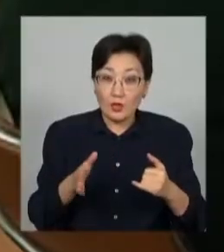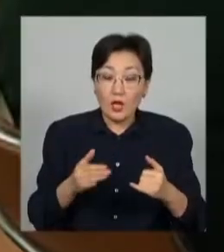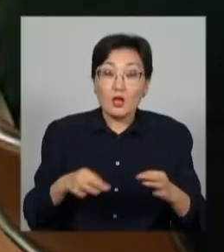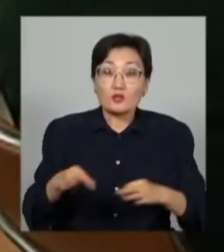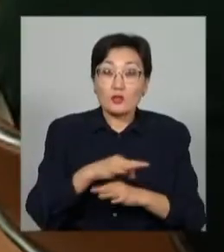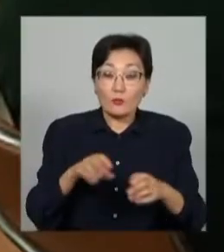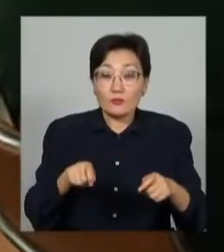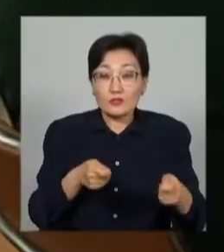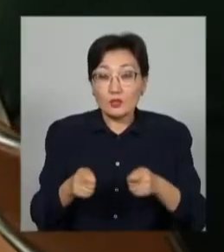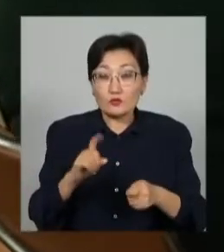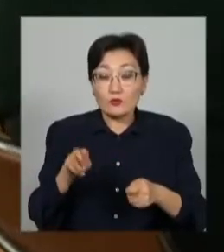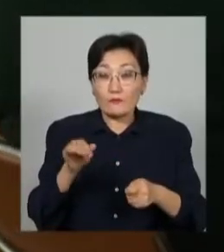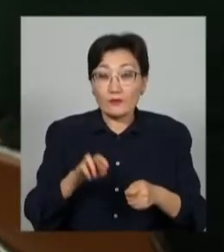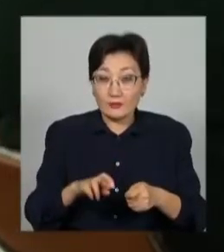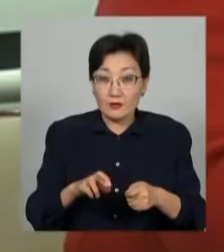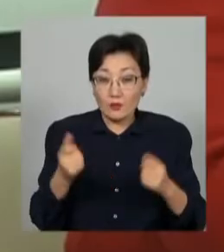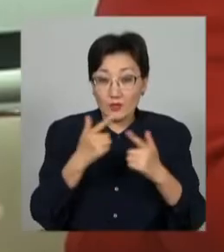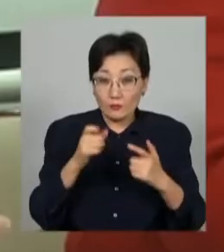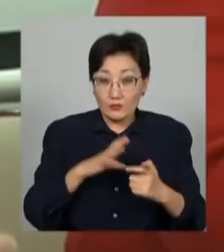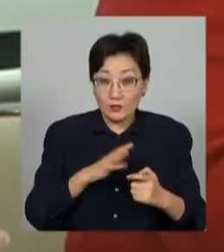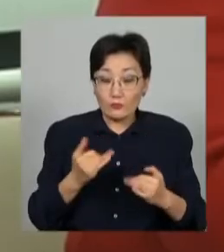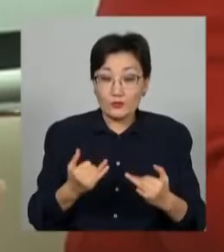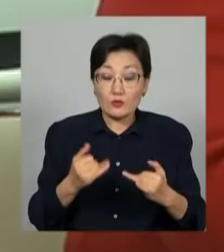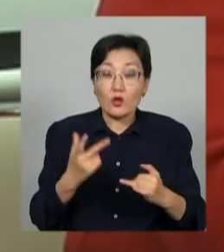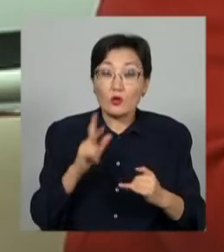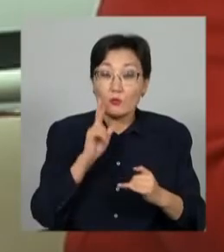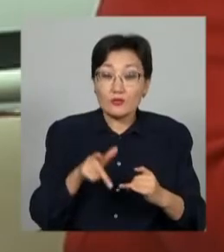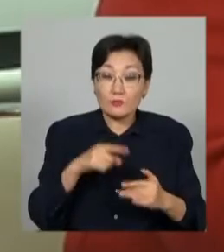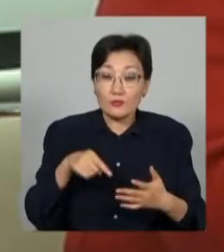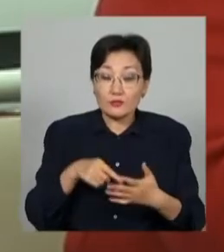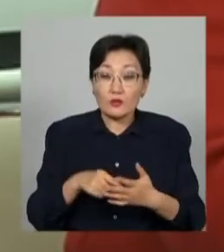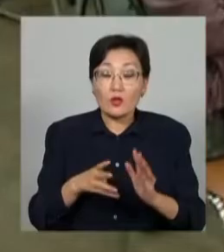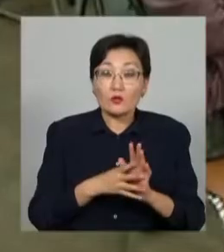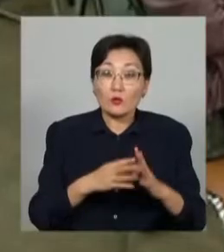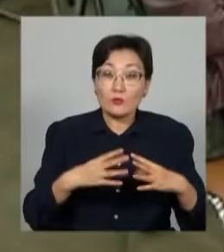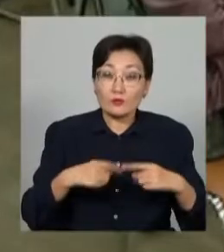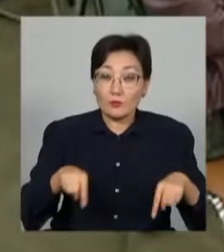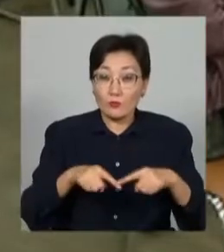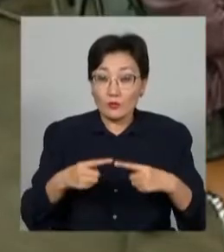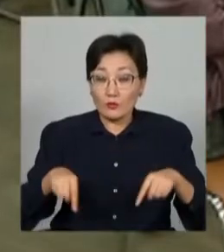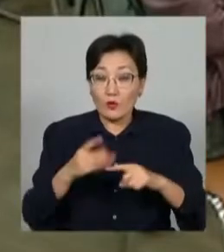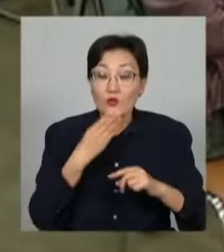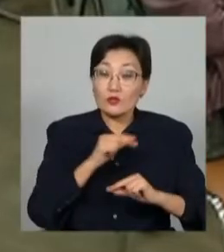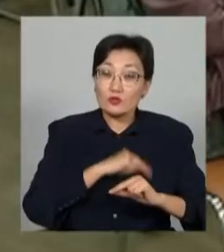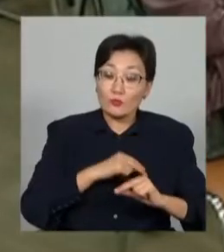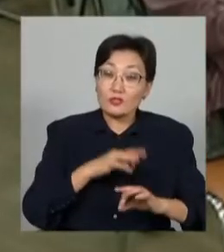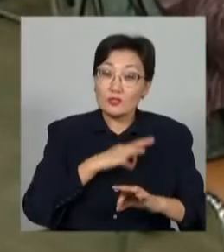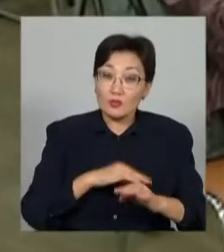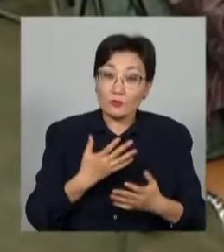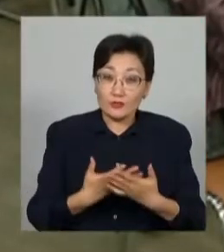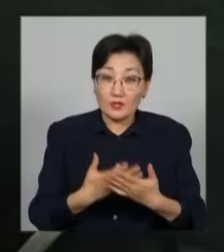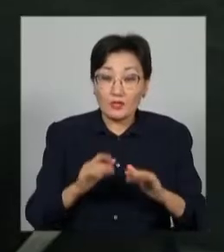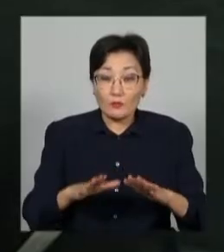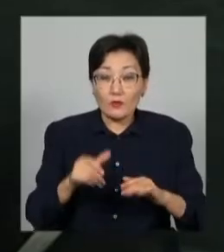жоба жетекшісі Зүлфия Байсақова мәлімдеді. Айтуынша, 3 жыл ішінде қаладағы 9 орталық өз жұмысының тиімділігін көрсеткен. Мәселен,